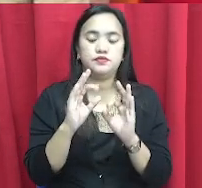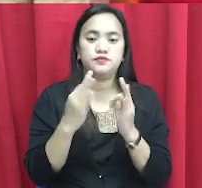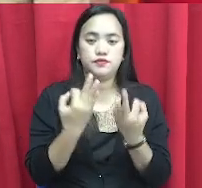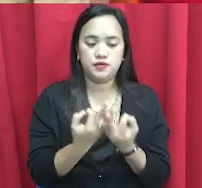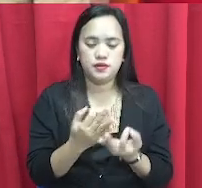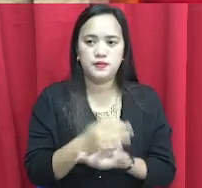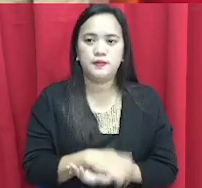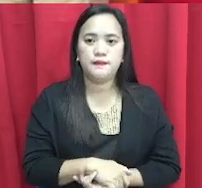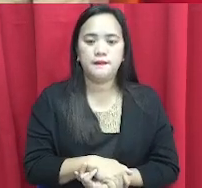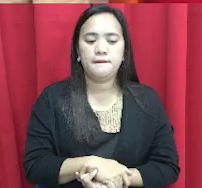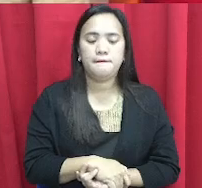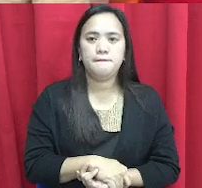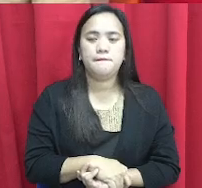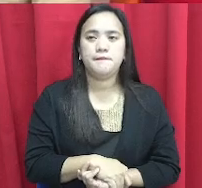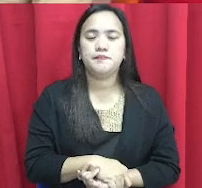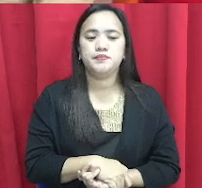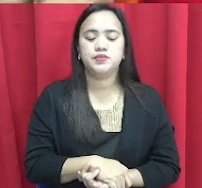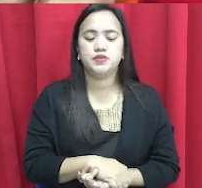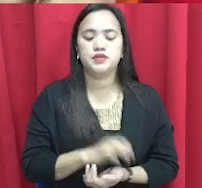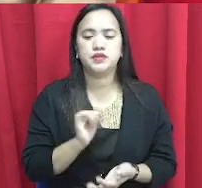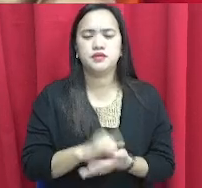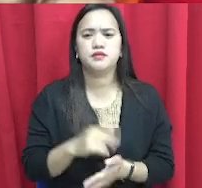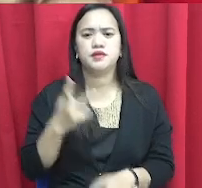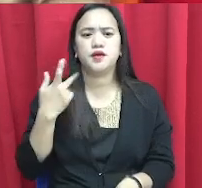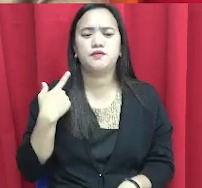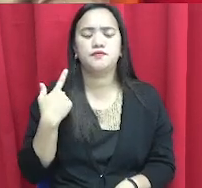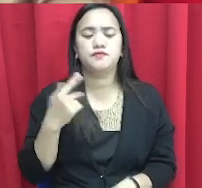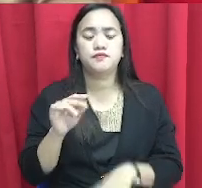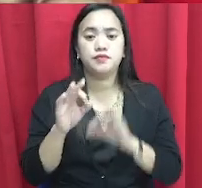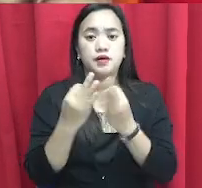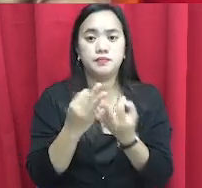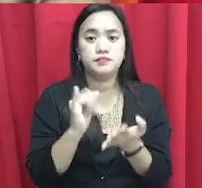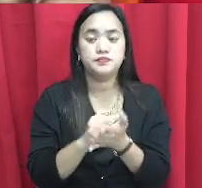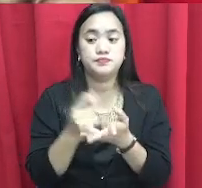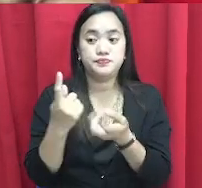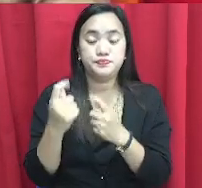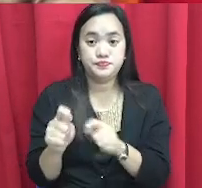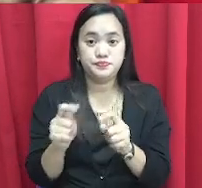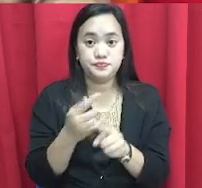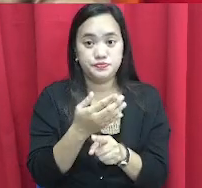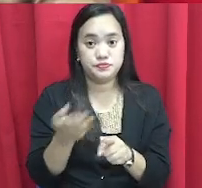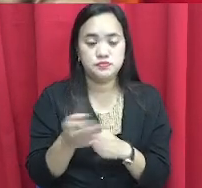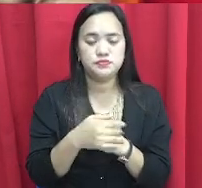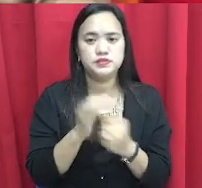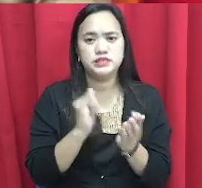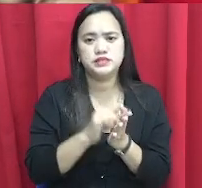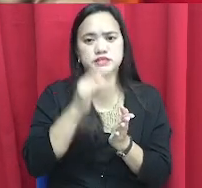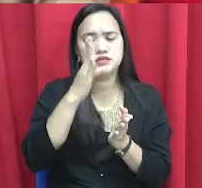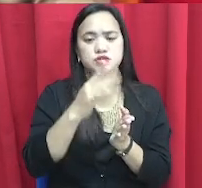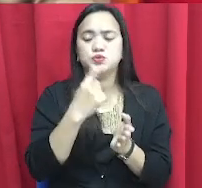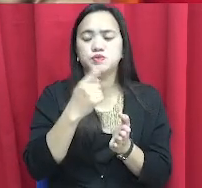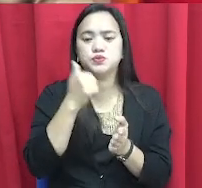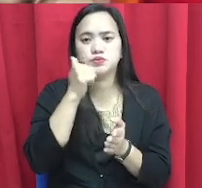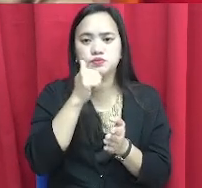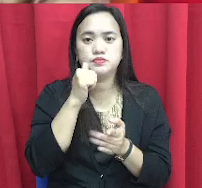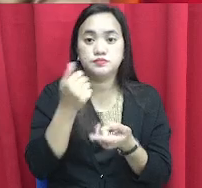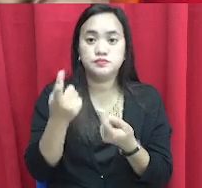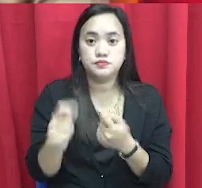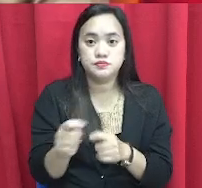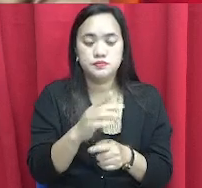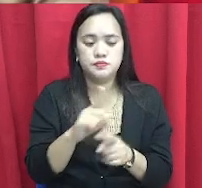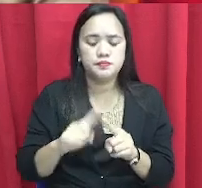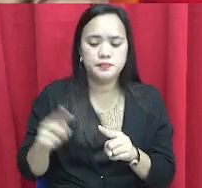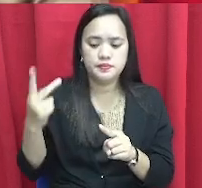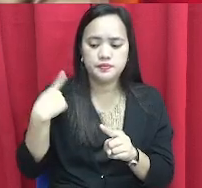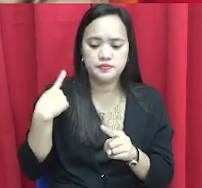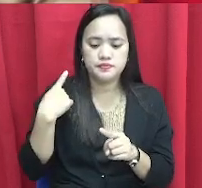merong family pinagkatiwala sa iyo pero tandaan mo pinagkatiwala lang yan sa iyo ng panginoon pero ang meron pa ring